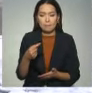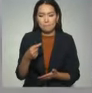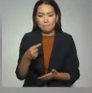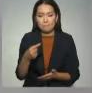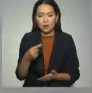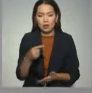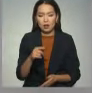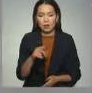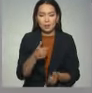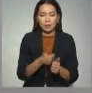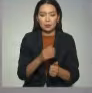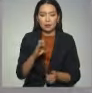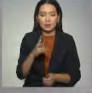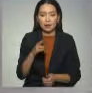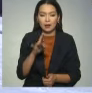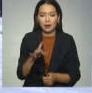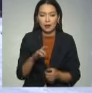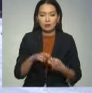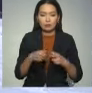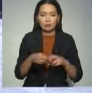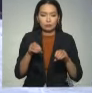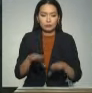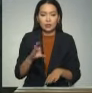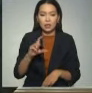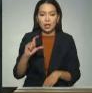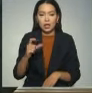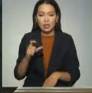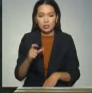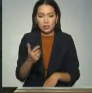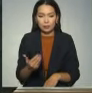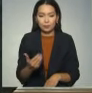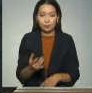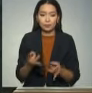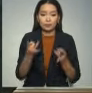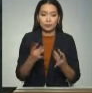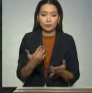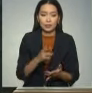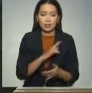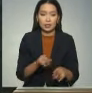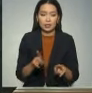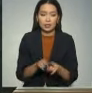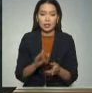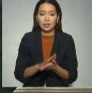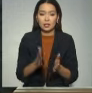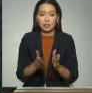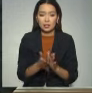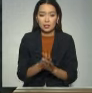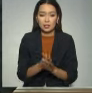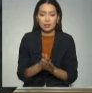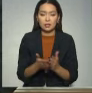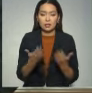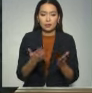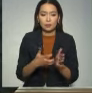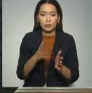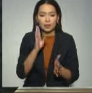и потребовал доложить о ситуации с Акибастузом. Простые алгоритмы действий в подобных ситуациях, такие как слив воды